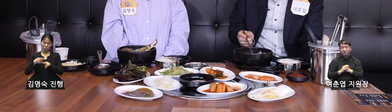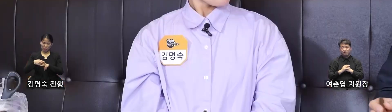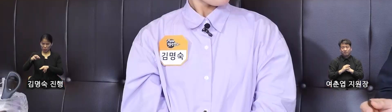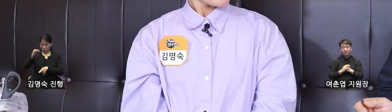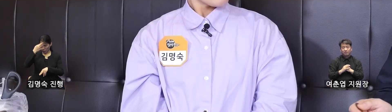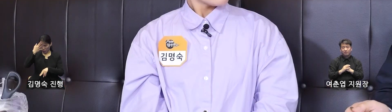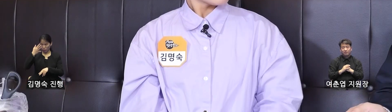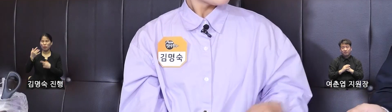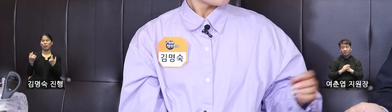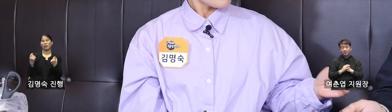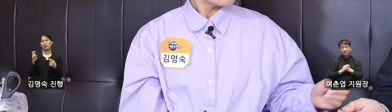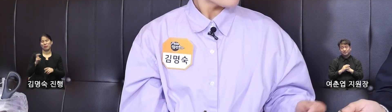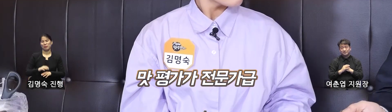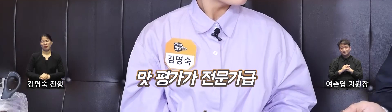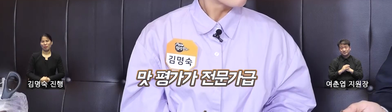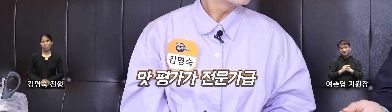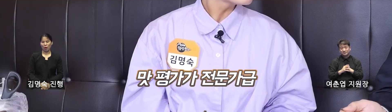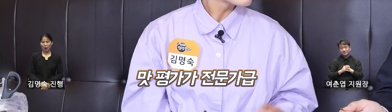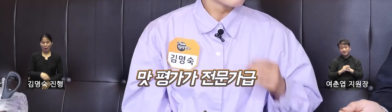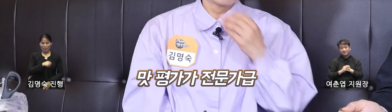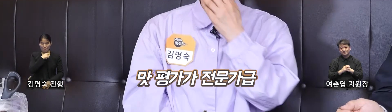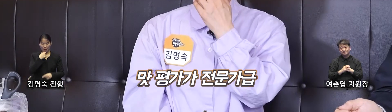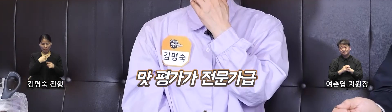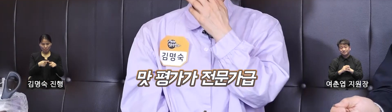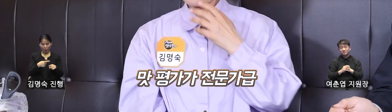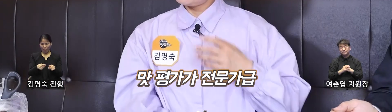같아요. 왜냐면 맛평가를 너무